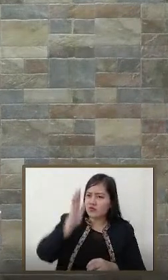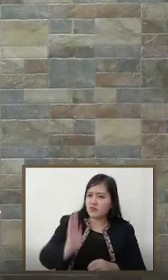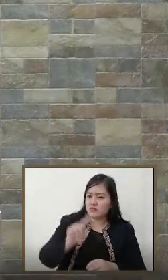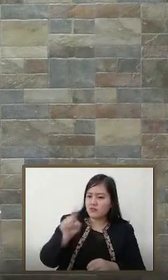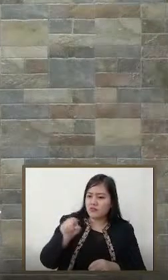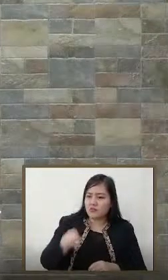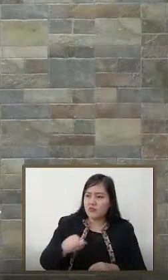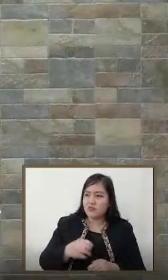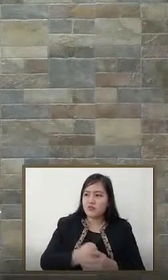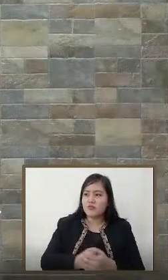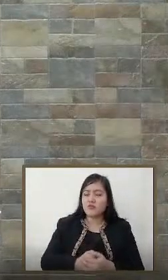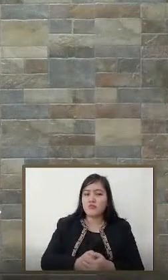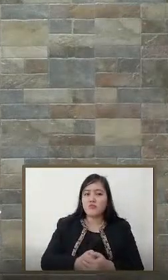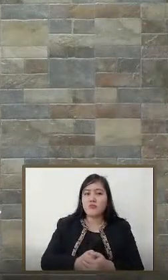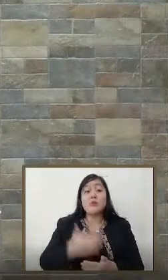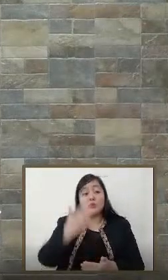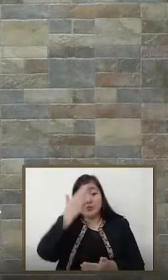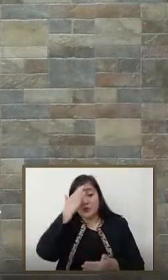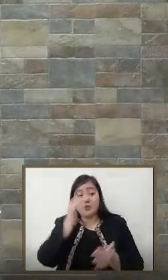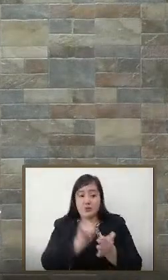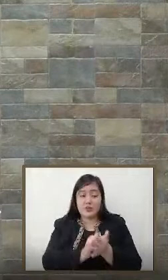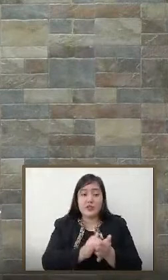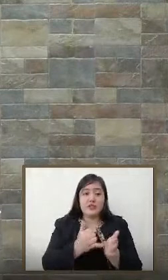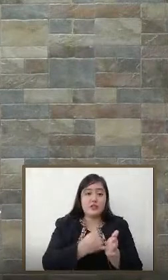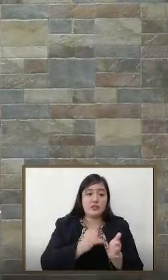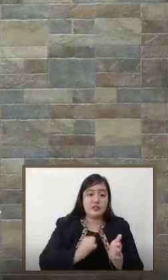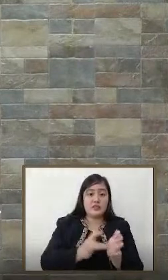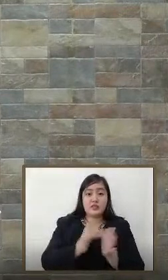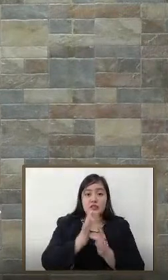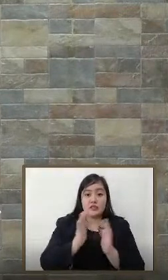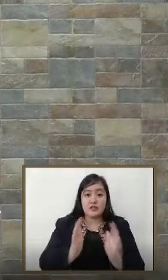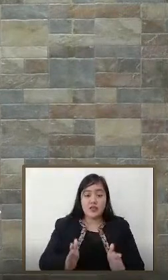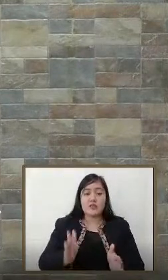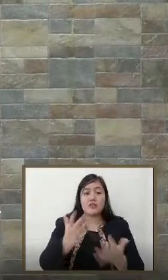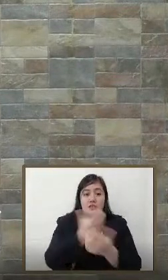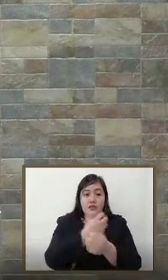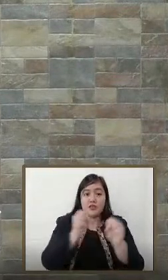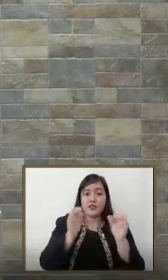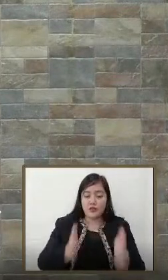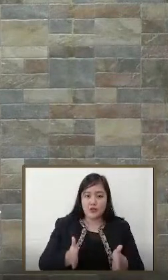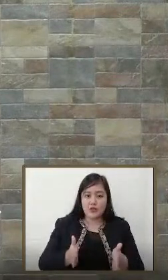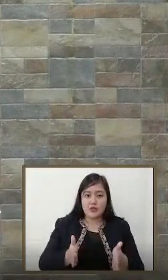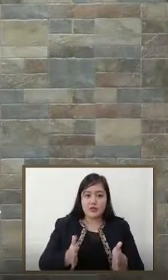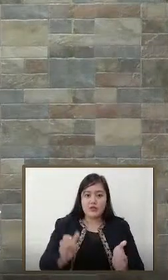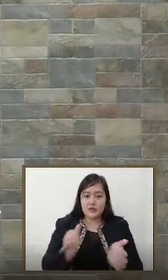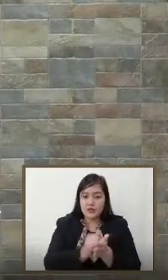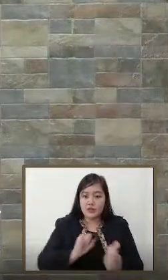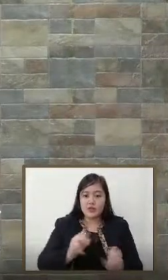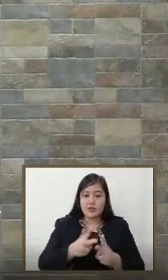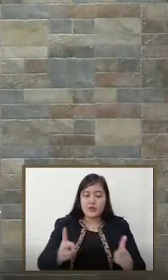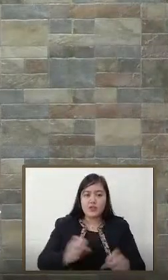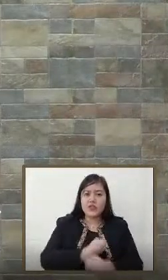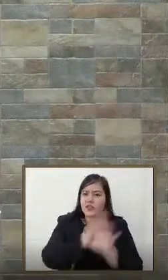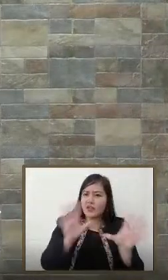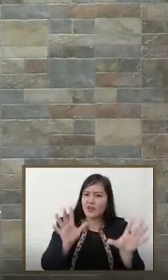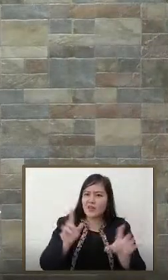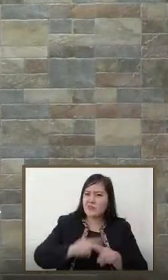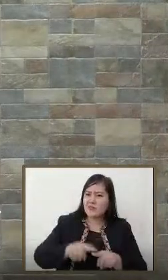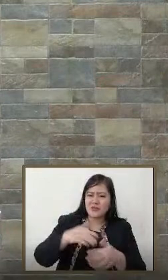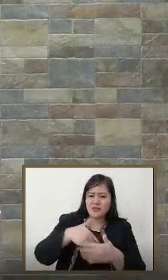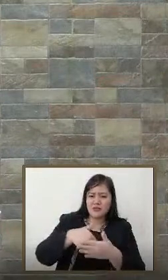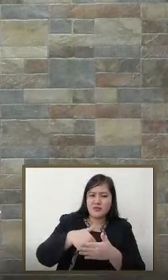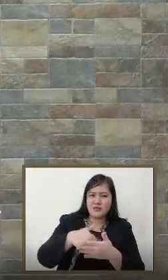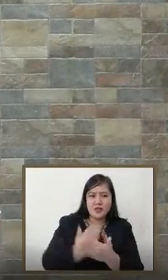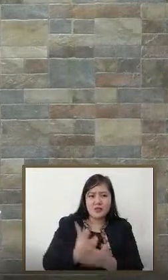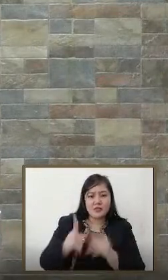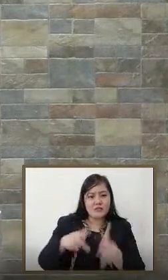kundi Jesus Christ is the Savior. Now, do you understand the fact that is very clear, tapos hindi mo pa maunawaan, halata mo yung